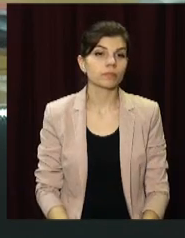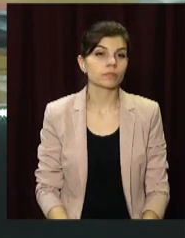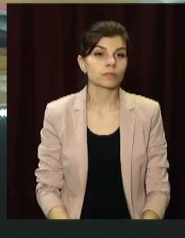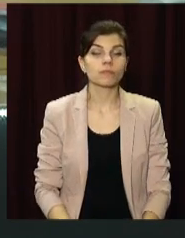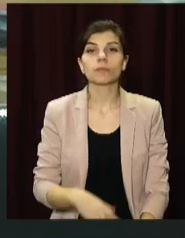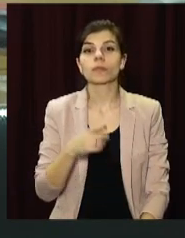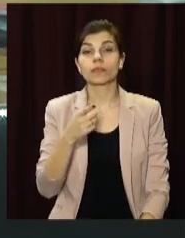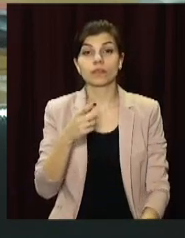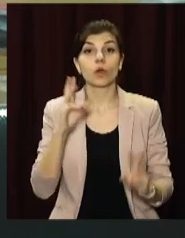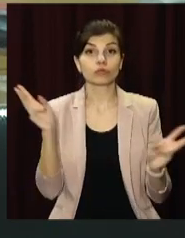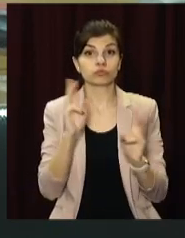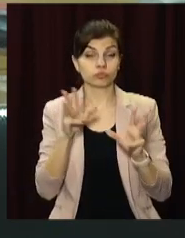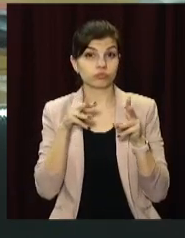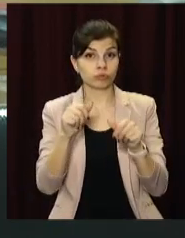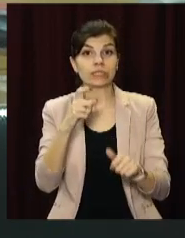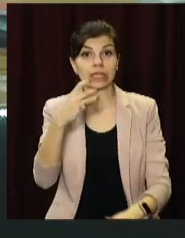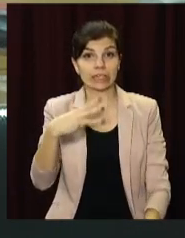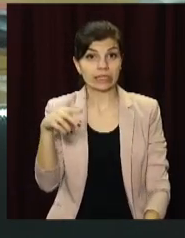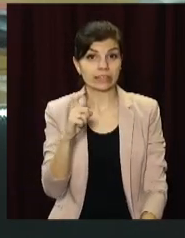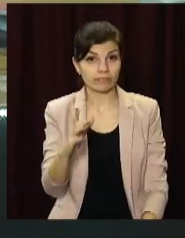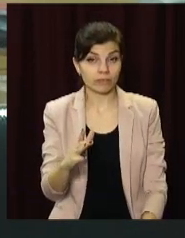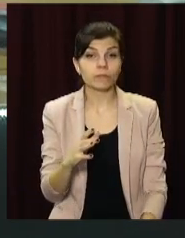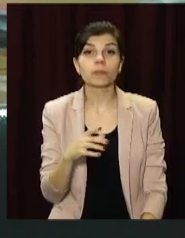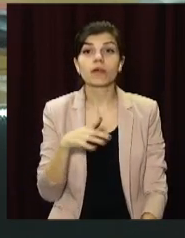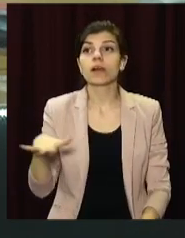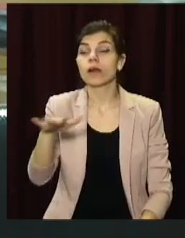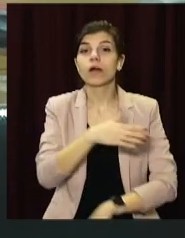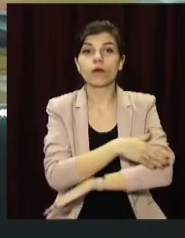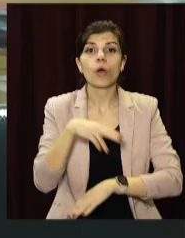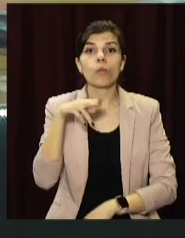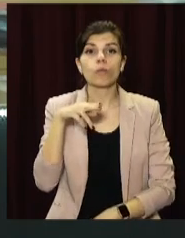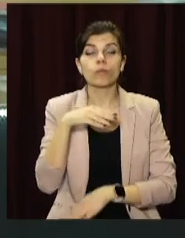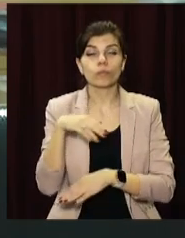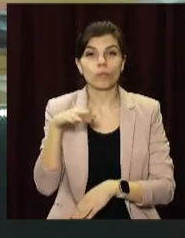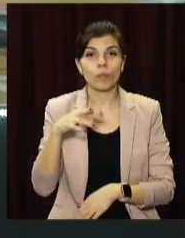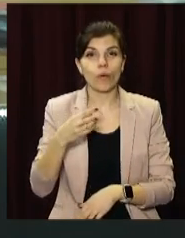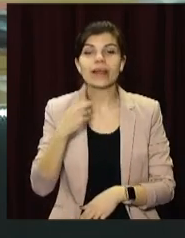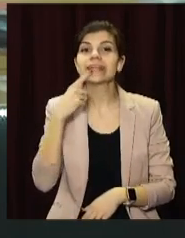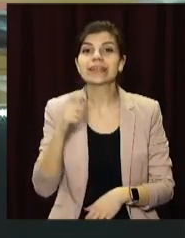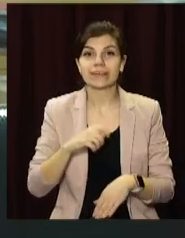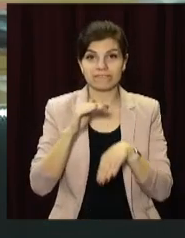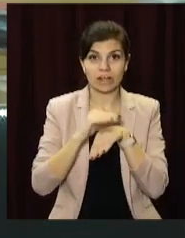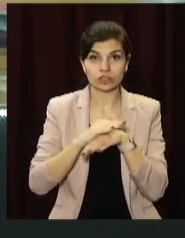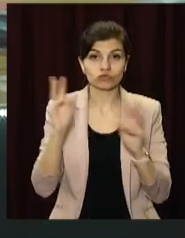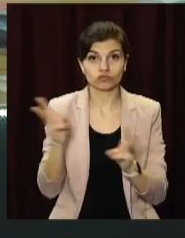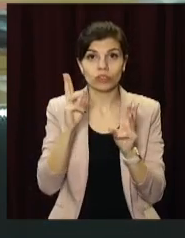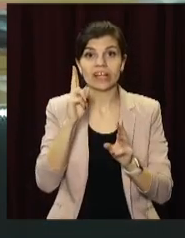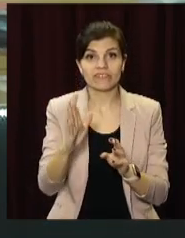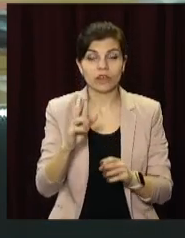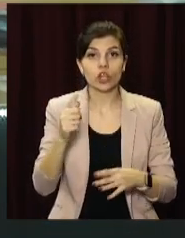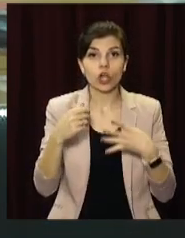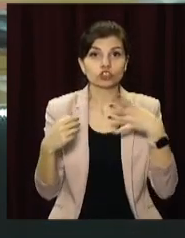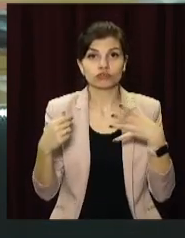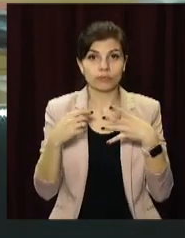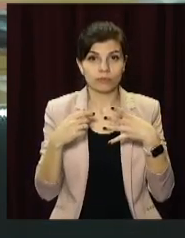Загасили пожежу за півгодини. Виклик про займання на проспекті Поля надійшов до служби порятунку ввечері неділі. Там загорілася квартира на